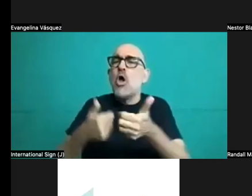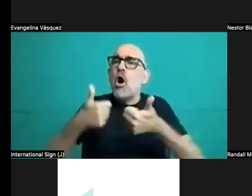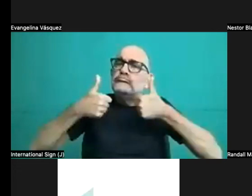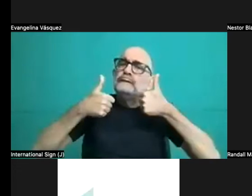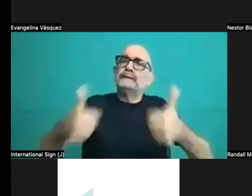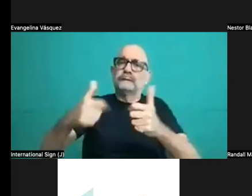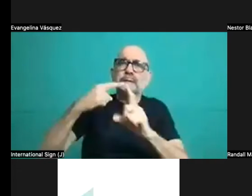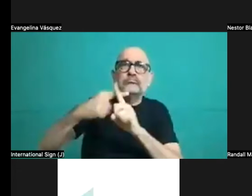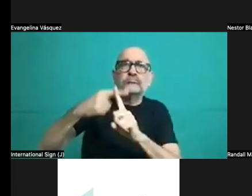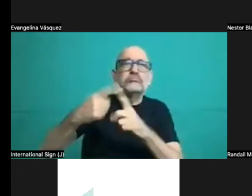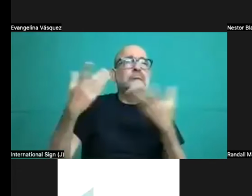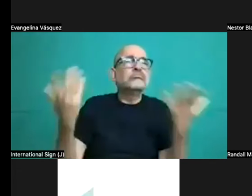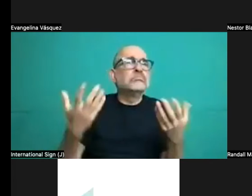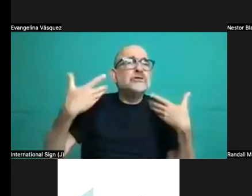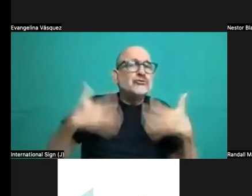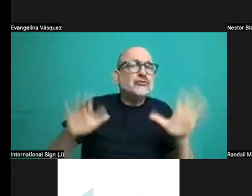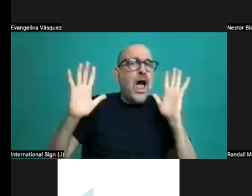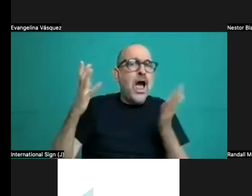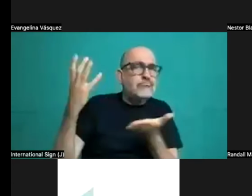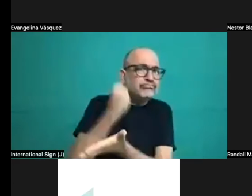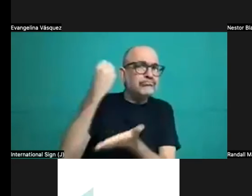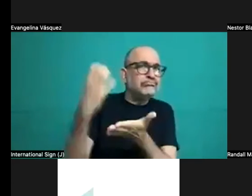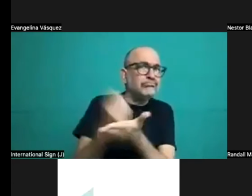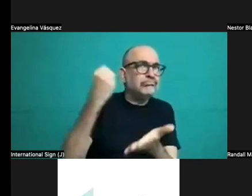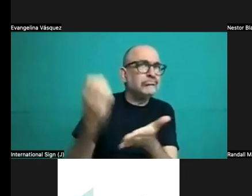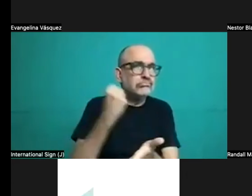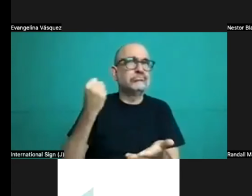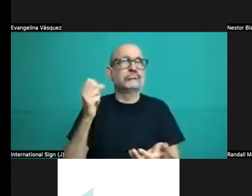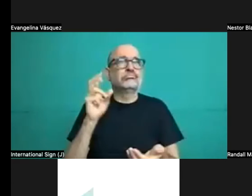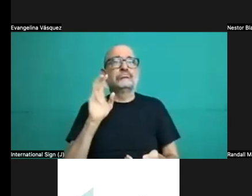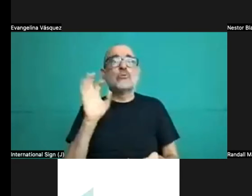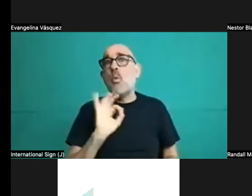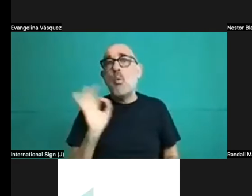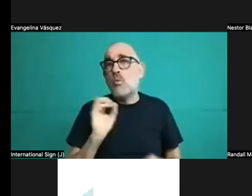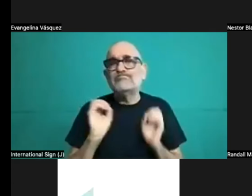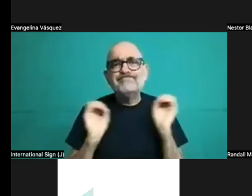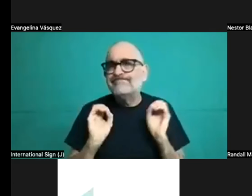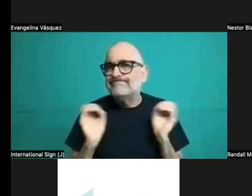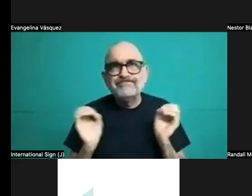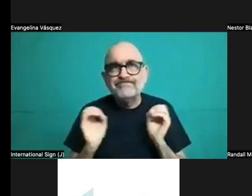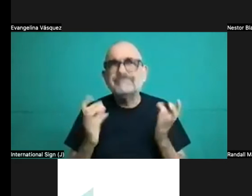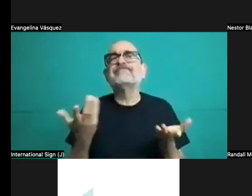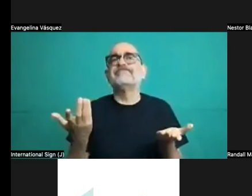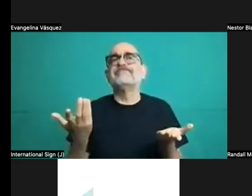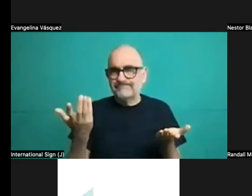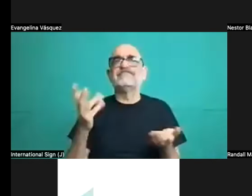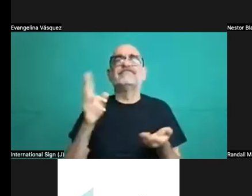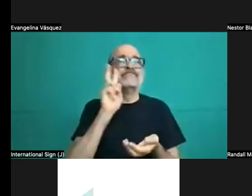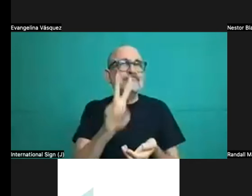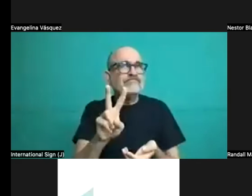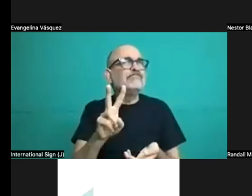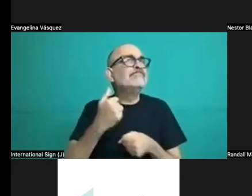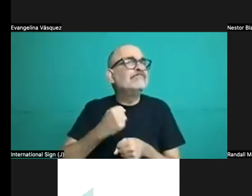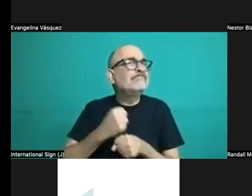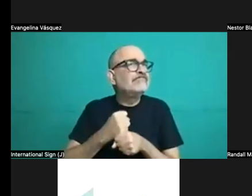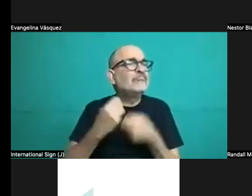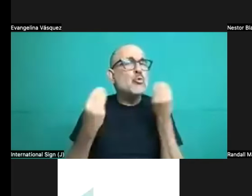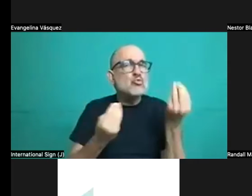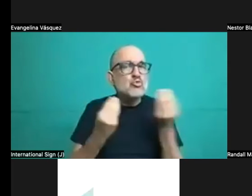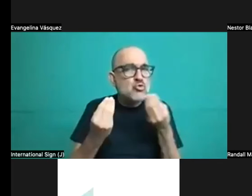exemples-là. Voir comment les autres pays ont impliqué dans leur politique sanitaire les